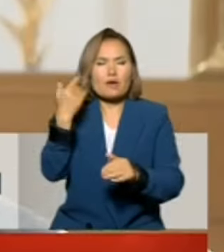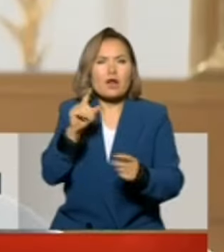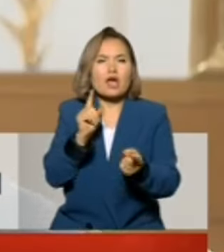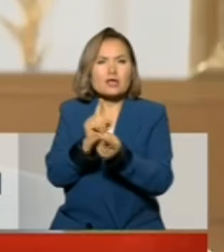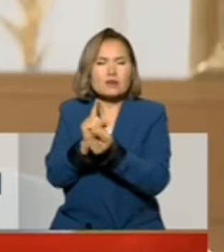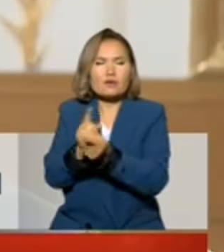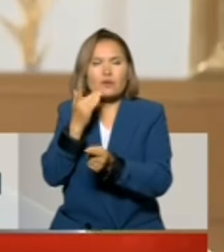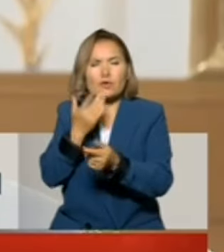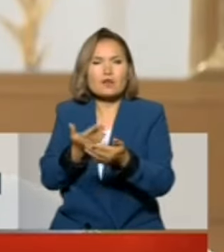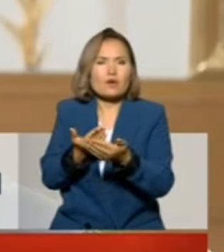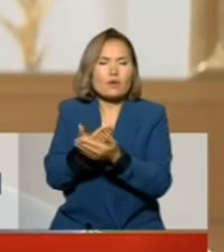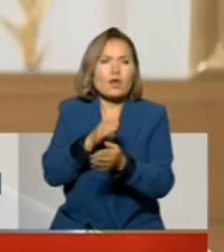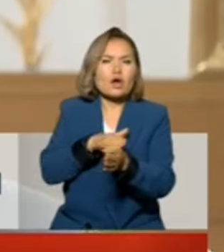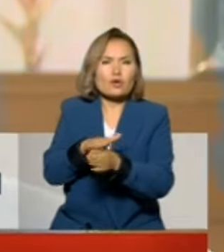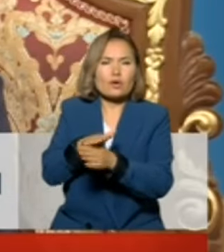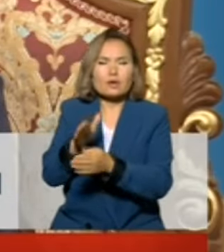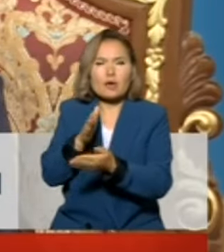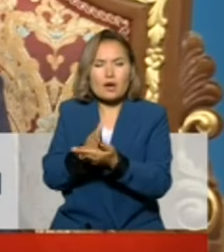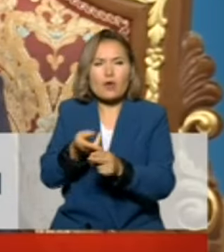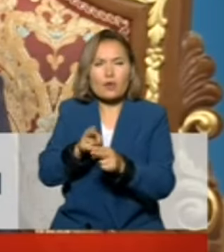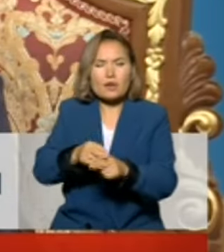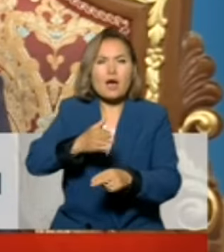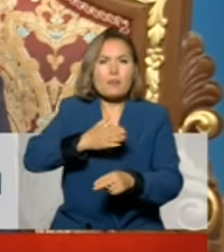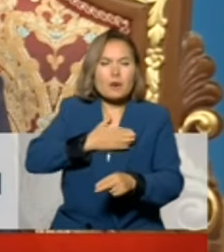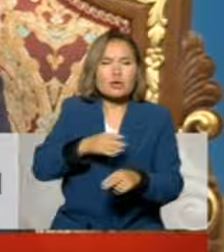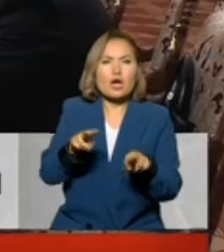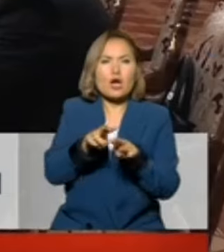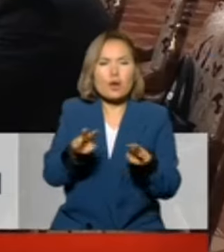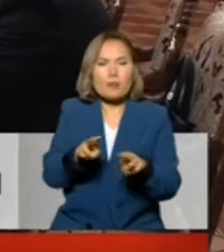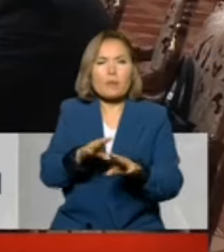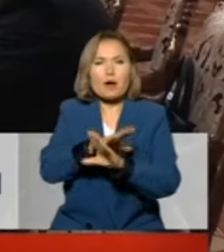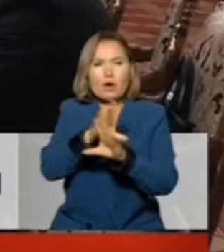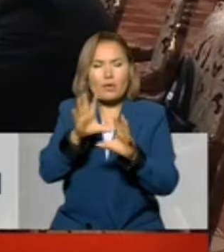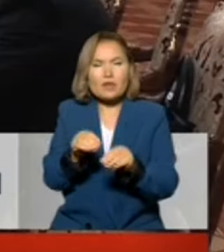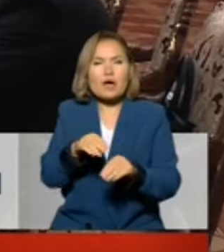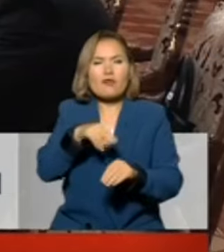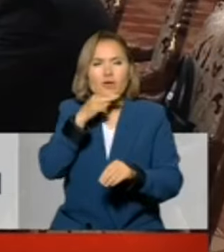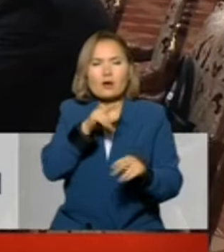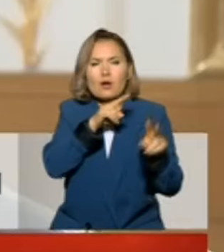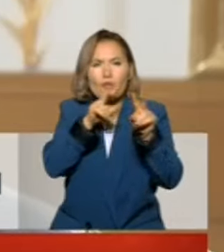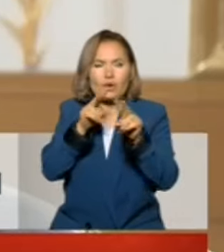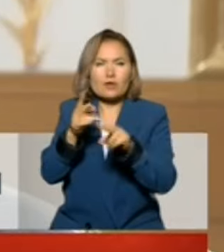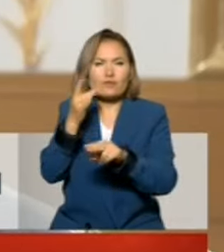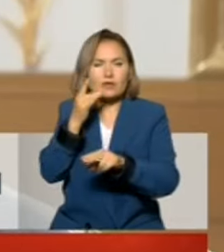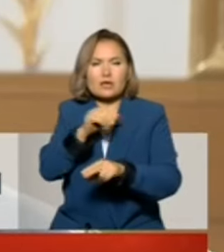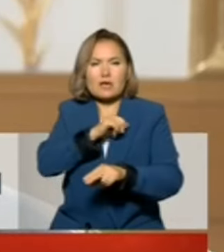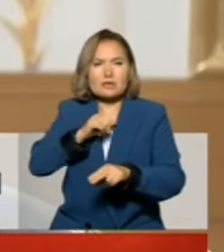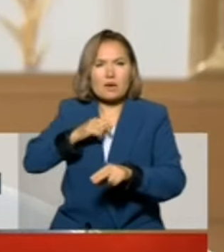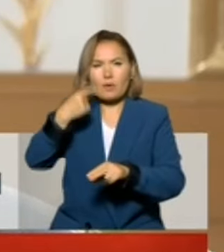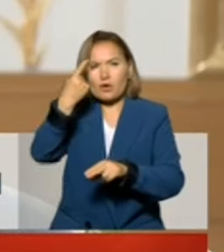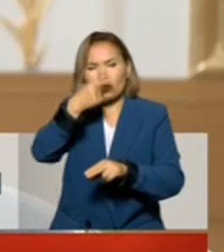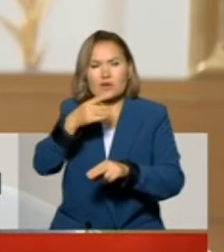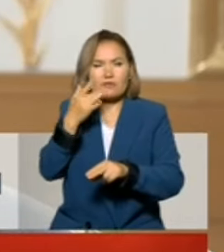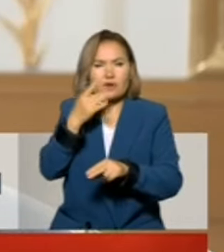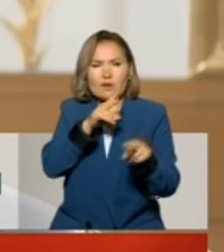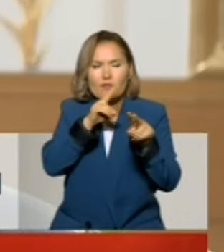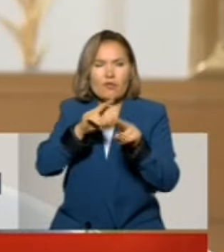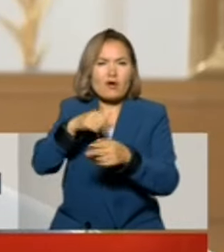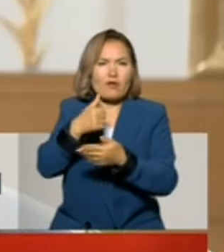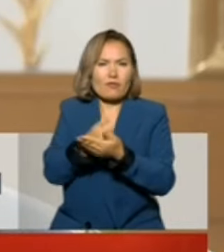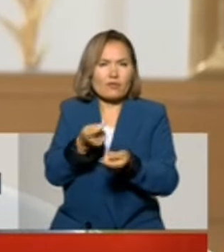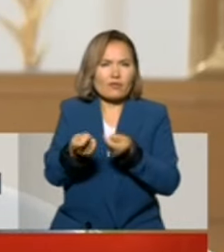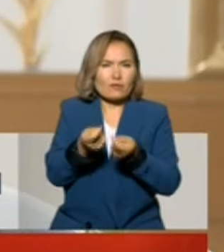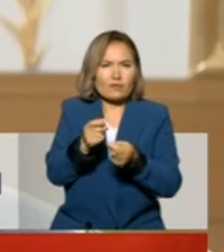дәйекті түрде жүзеге асып жатыр және бұл менің де үкіметтің де жіті бақылауында, деді мемлекет басшысы.